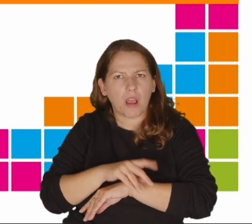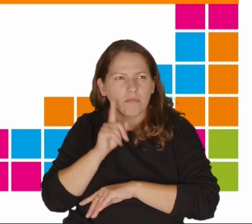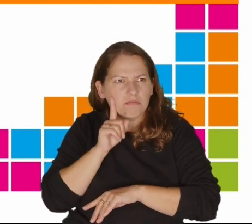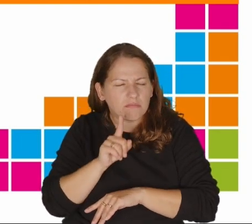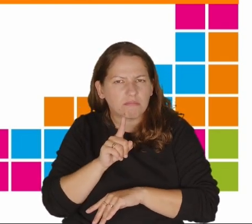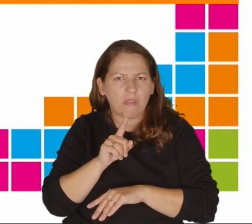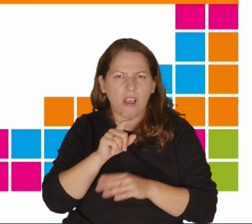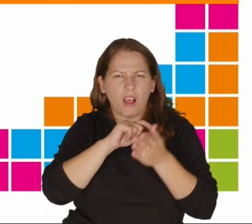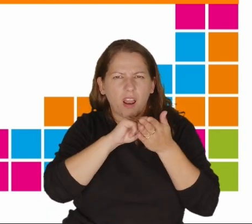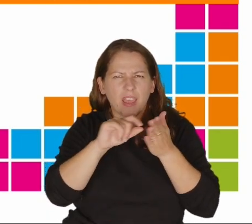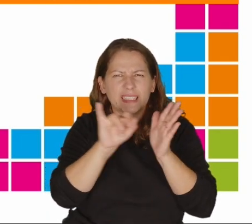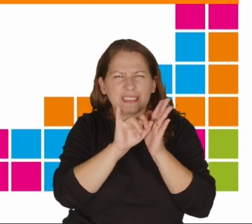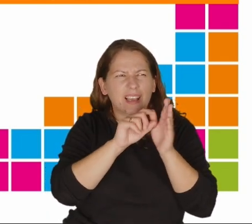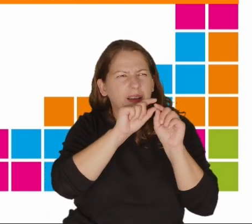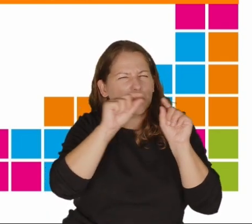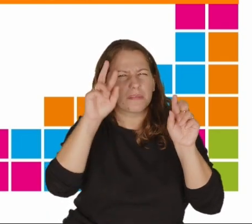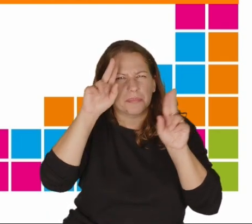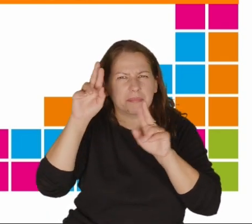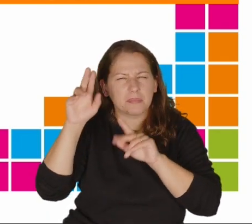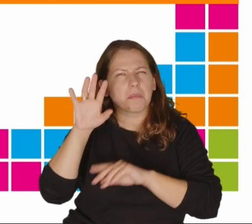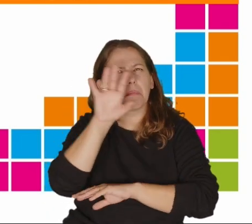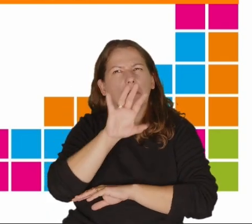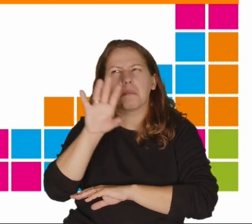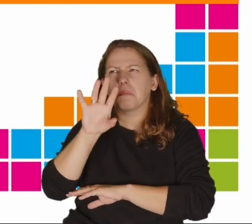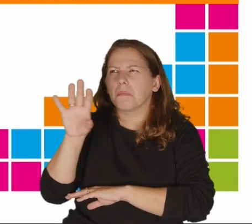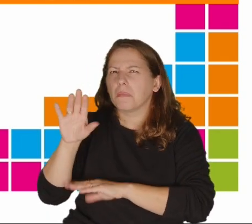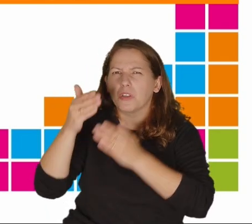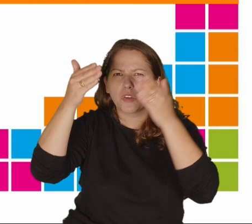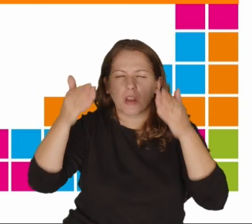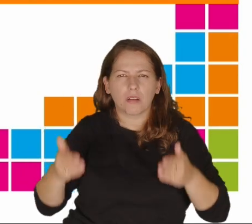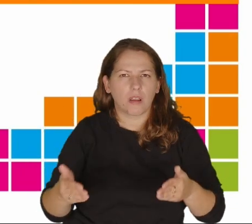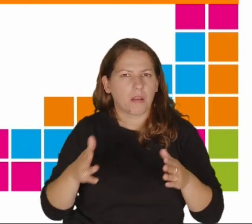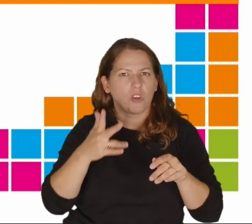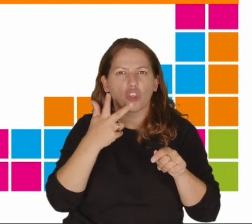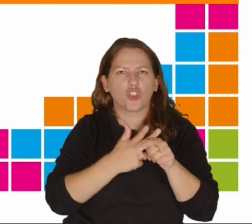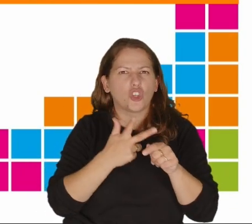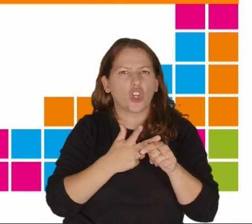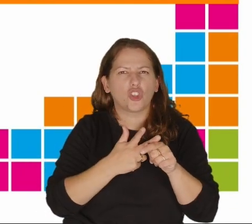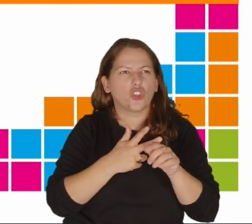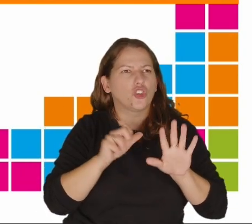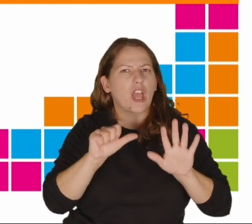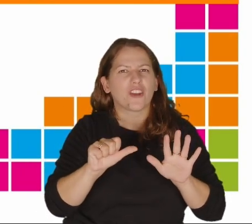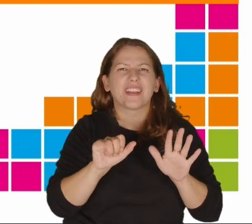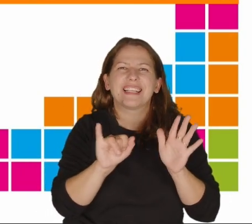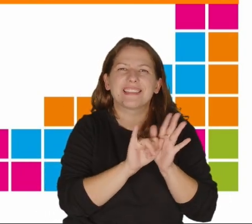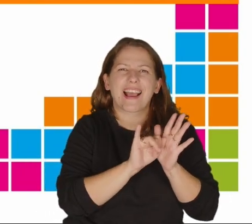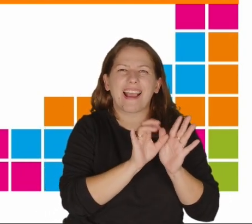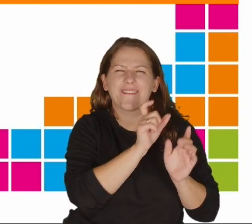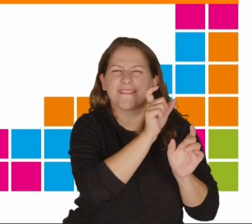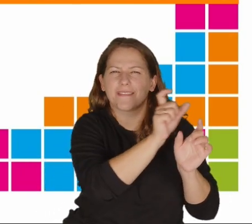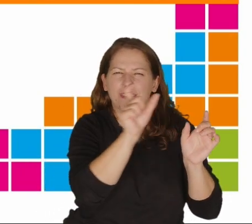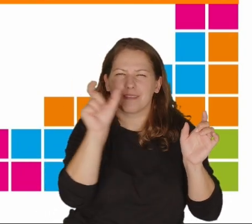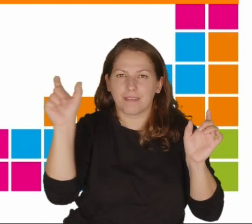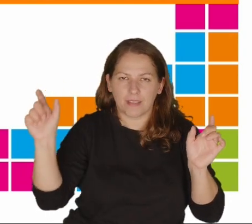te adresy. No i zaczęliśmy wszystkie ściany oglądać. Okazało się, że tych profili było 36. Zdecydowaliśmy